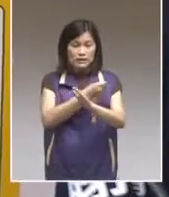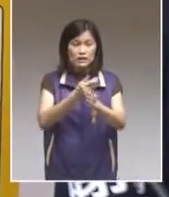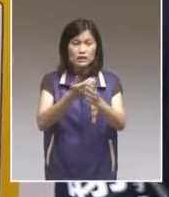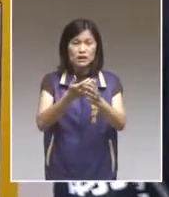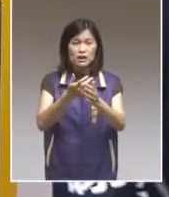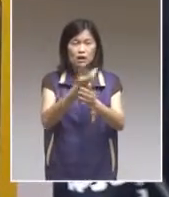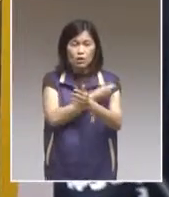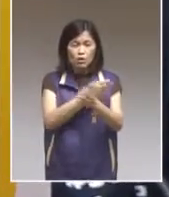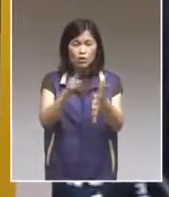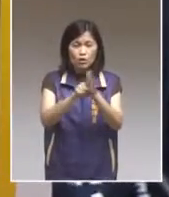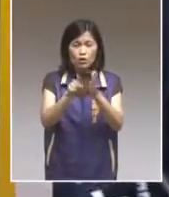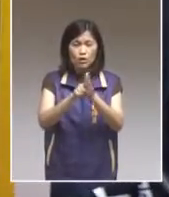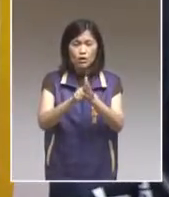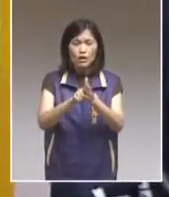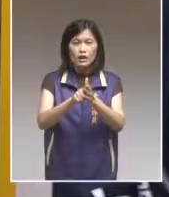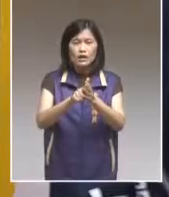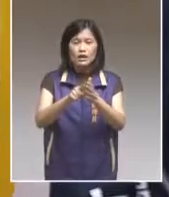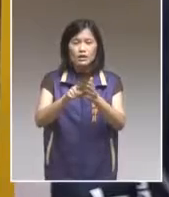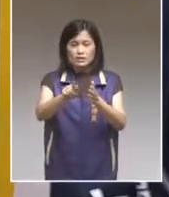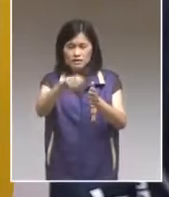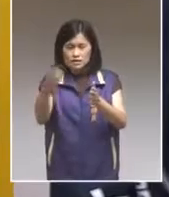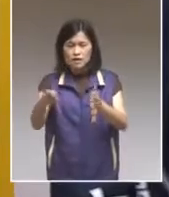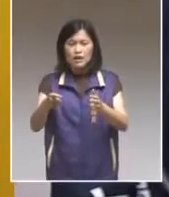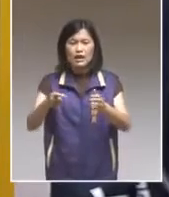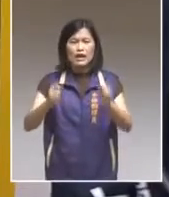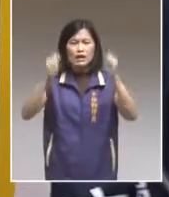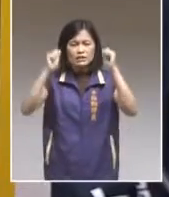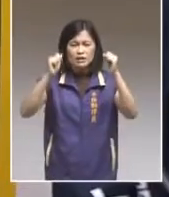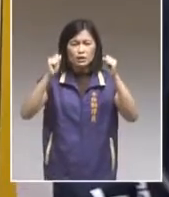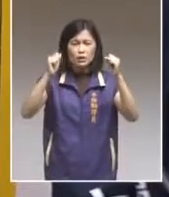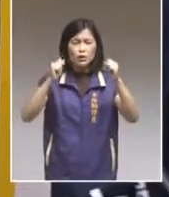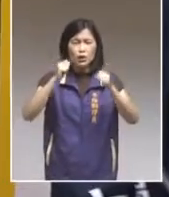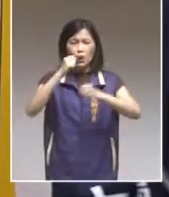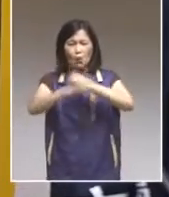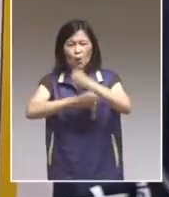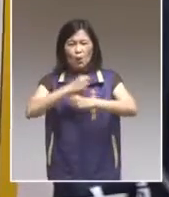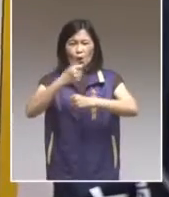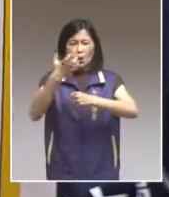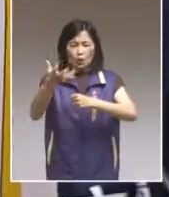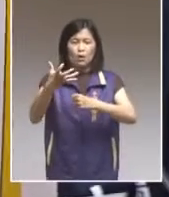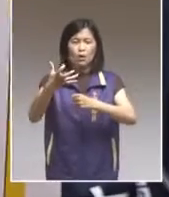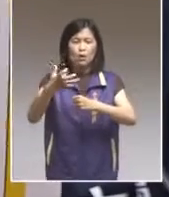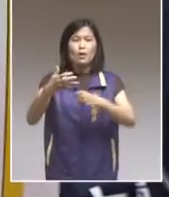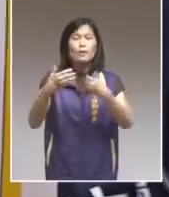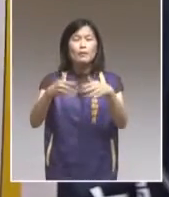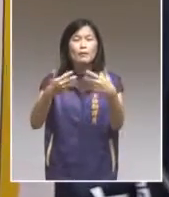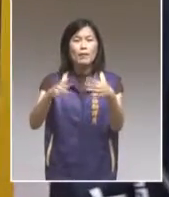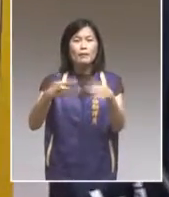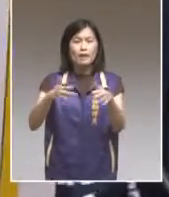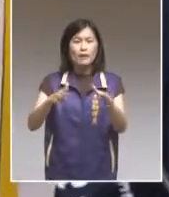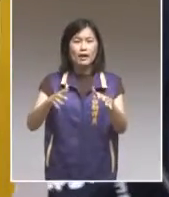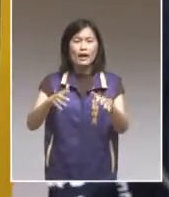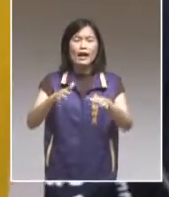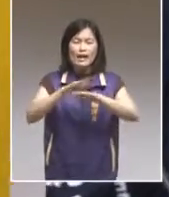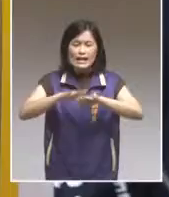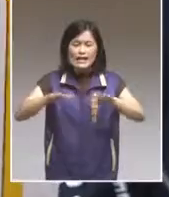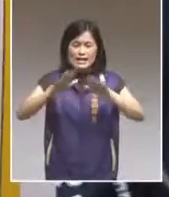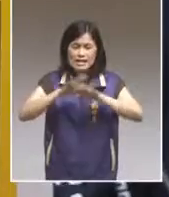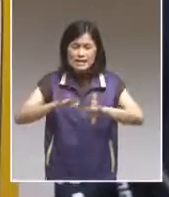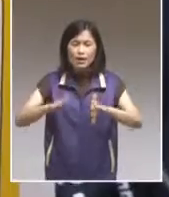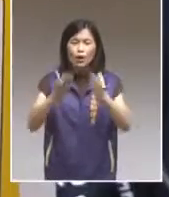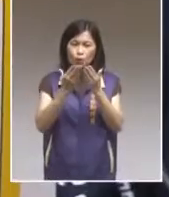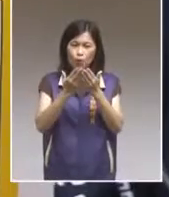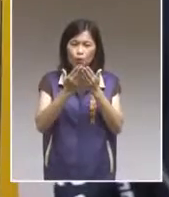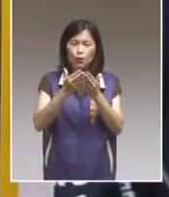安排静态的课程，像体育课等等这些激烈活动我们就会尽量避免。那我们的家长也可